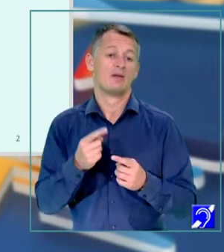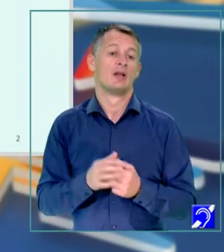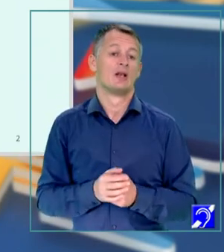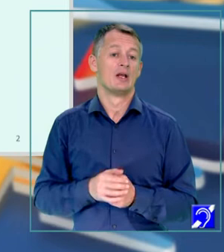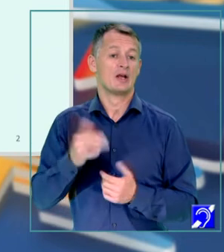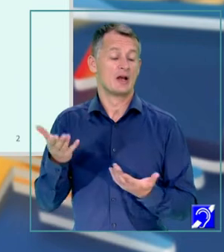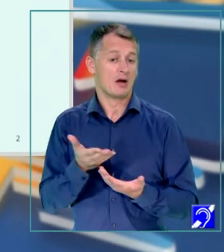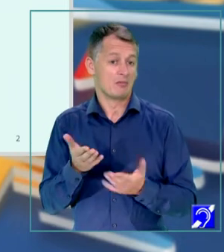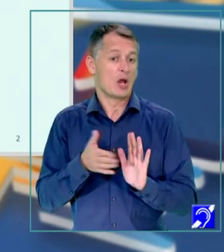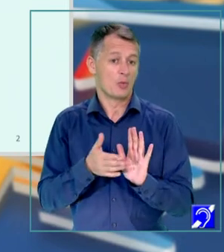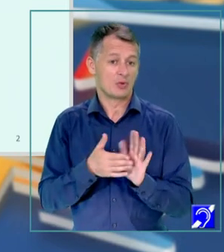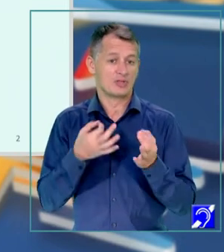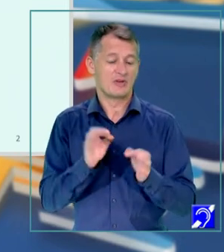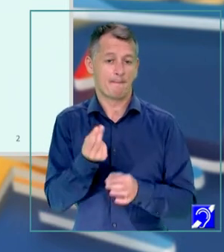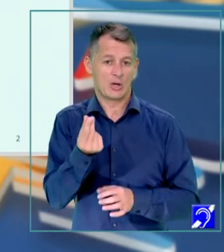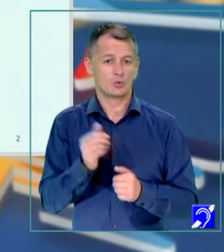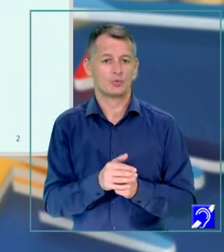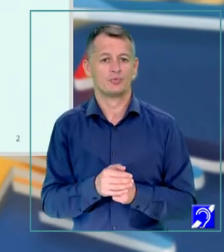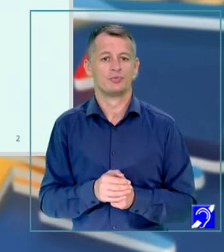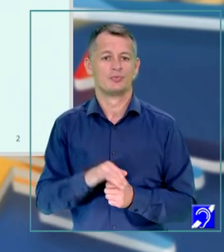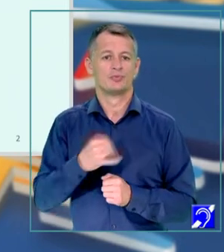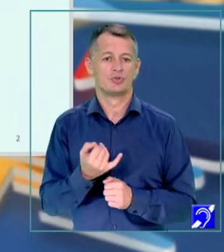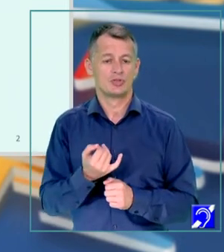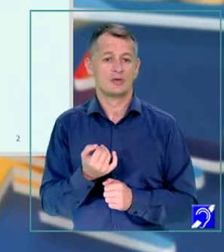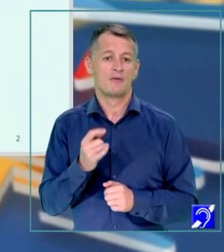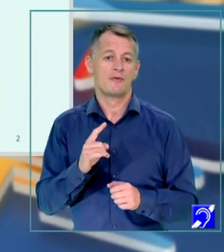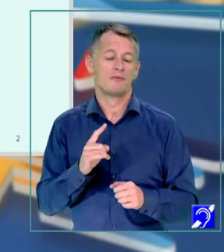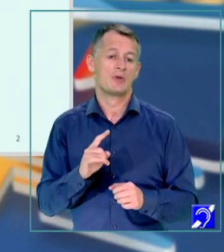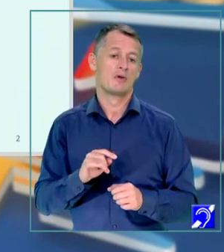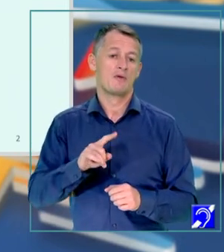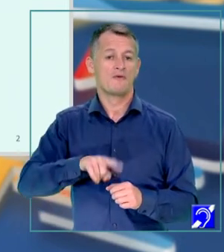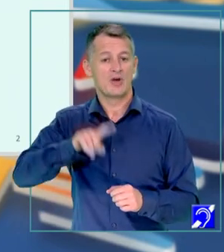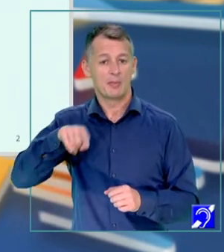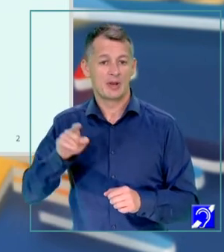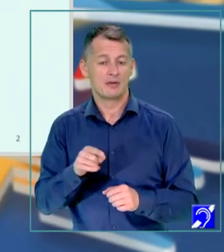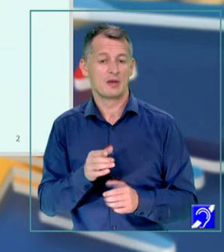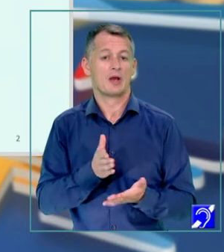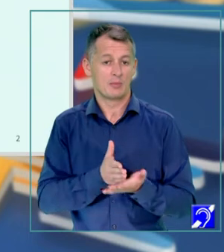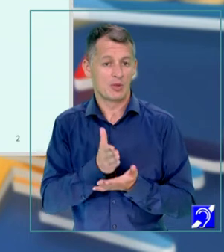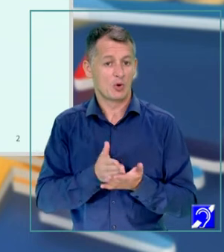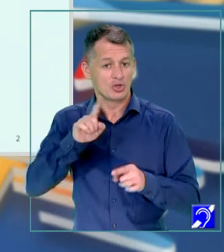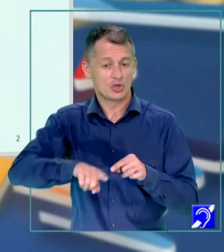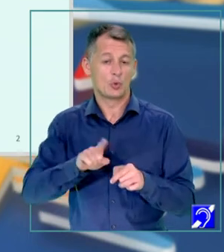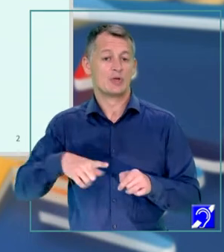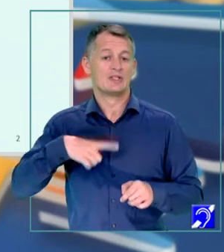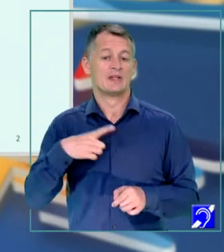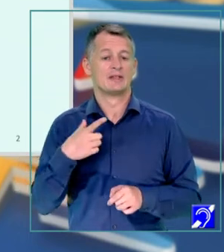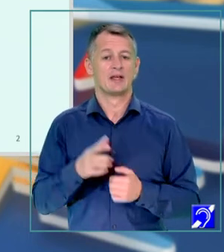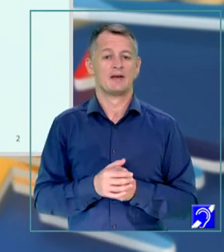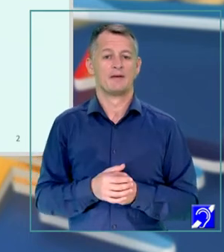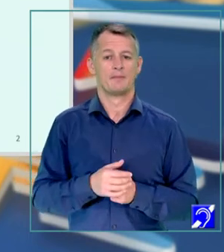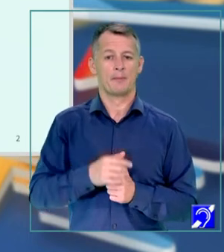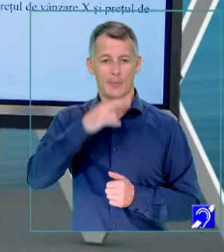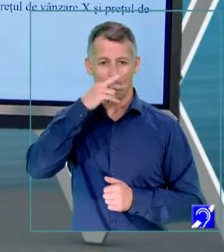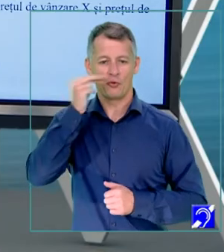Vad ca argumentul va fi prețul iar variabila dependenta de că valoarea funcției la preț